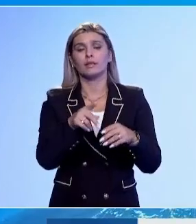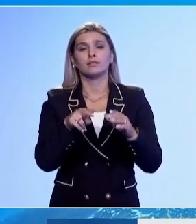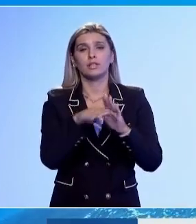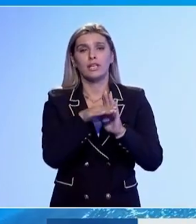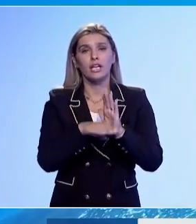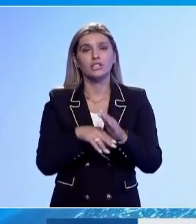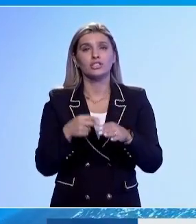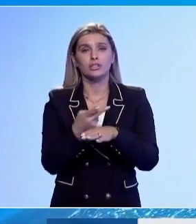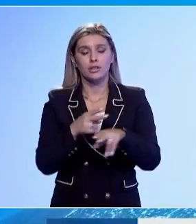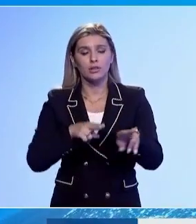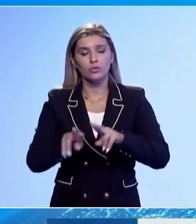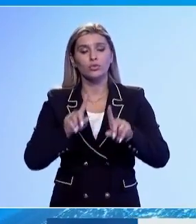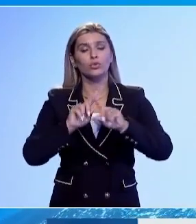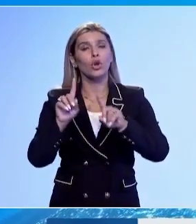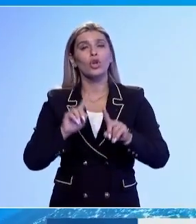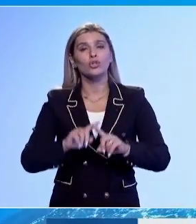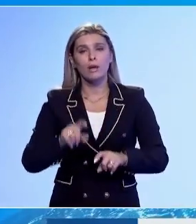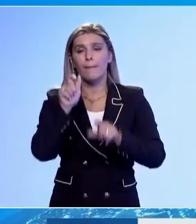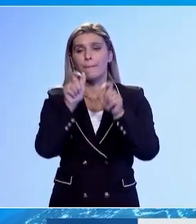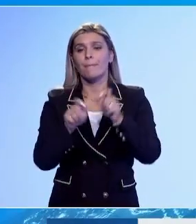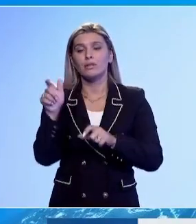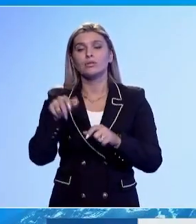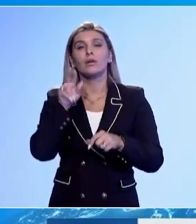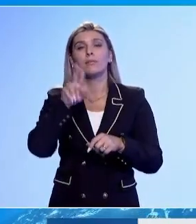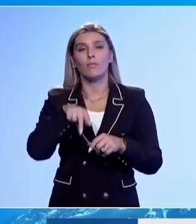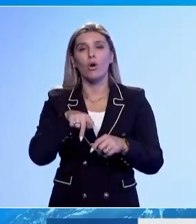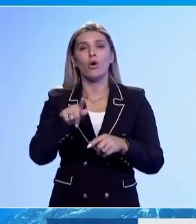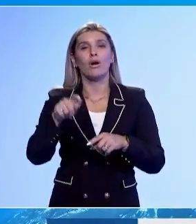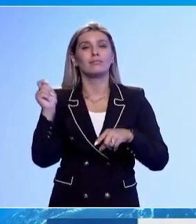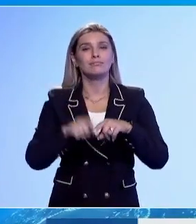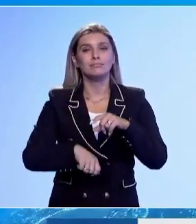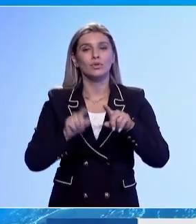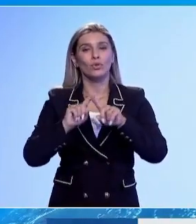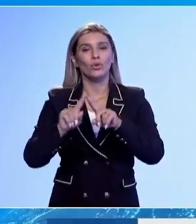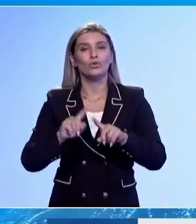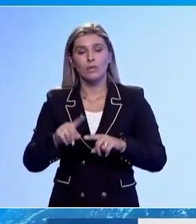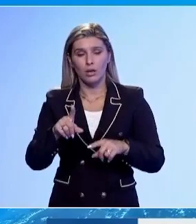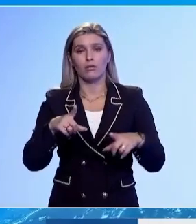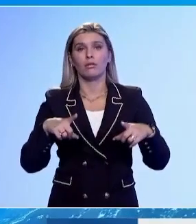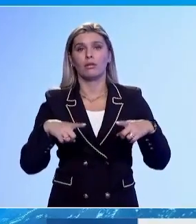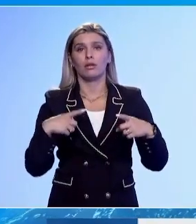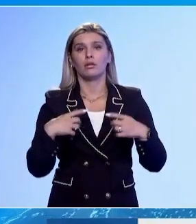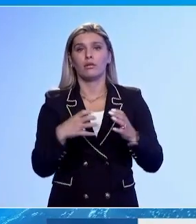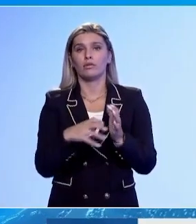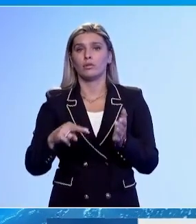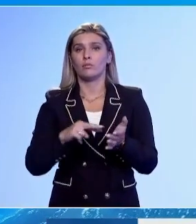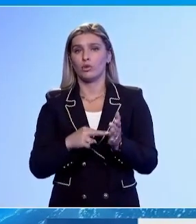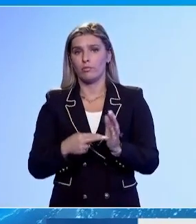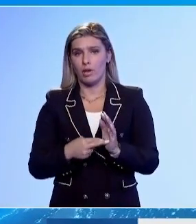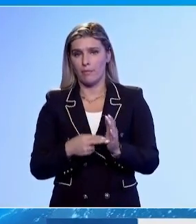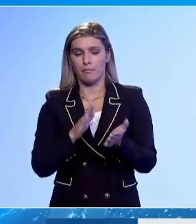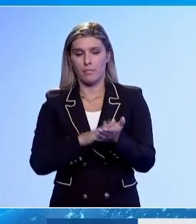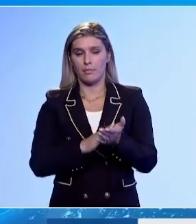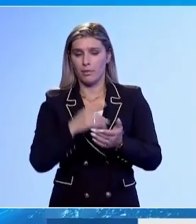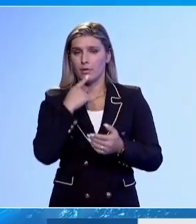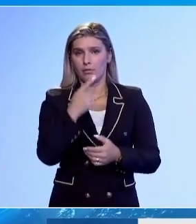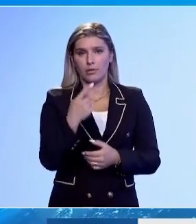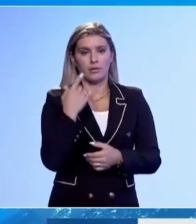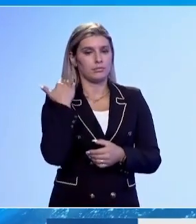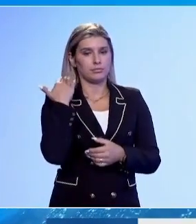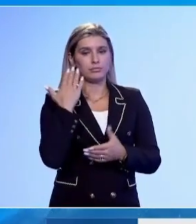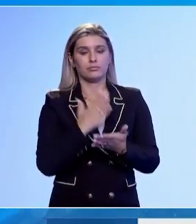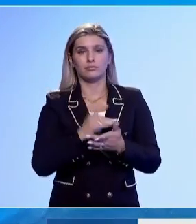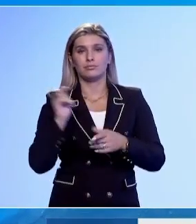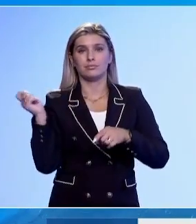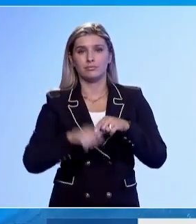drejtësisë persona me precedent penal ende në lirshëm dhe marrin jetën e qytetarëve. Shembull është rasti i fundit me shqiptimin e